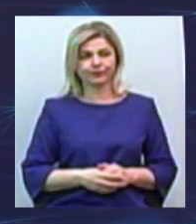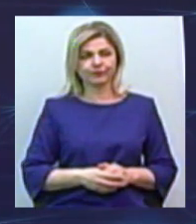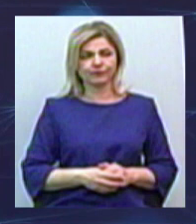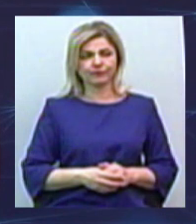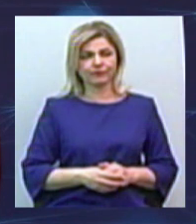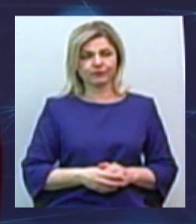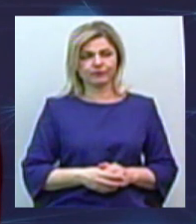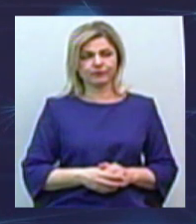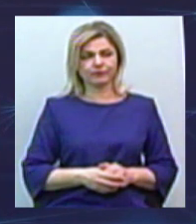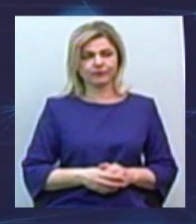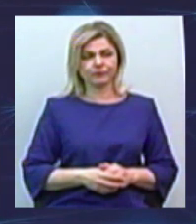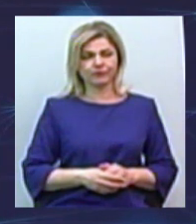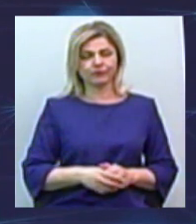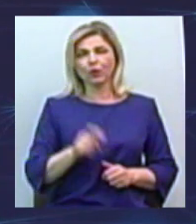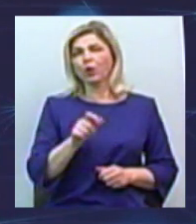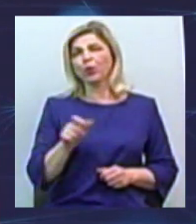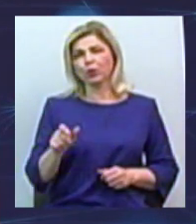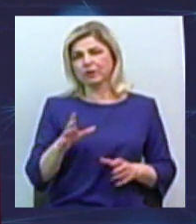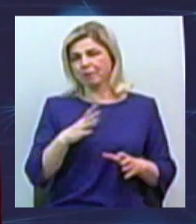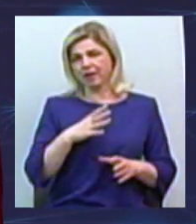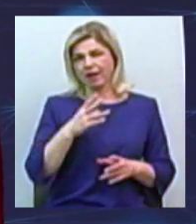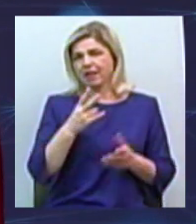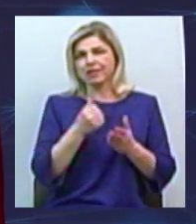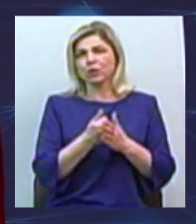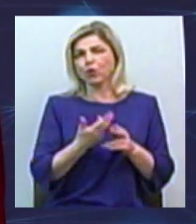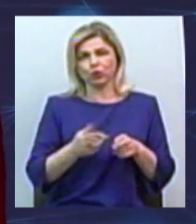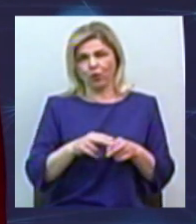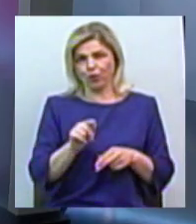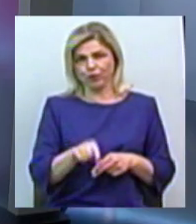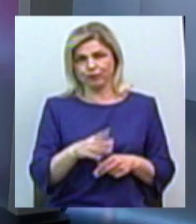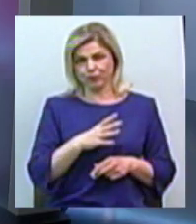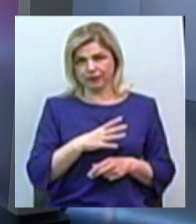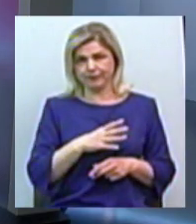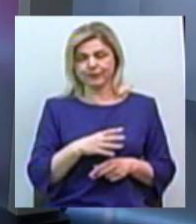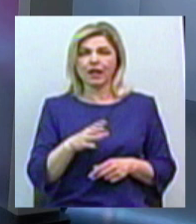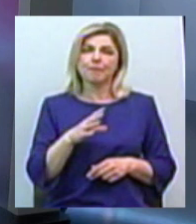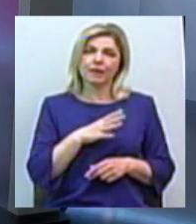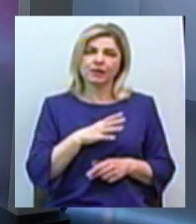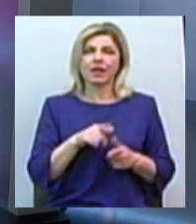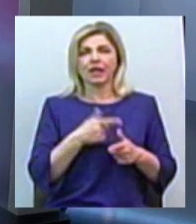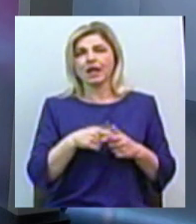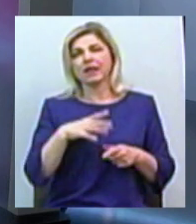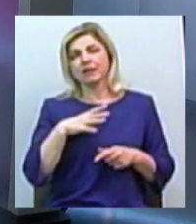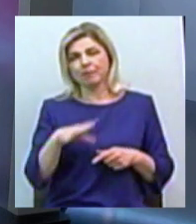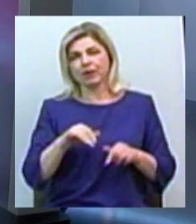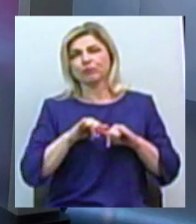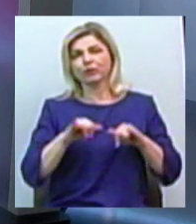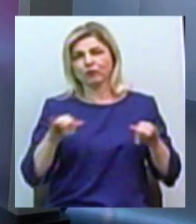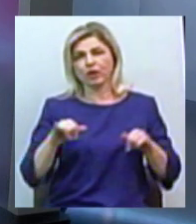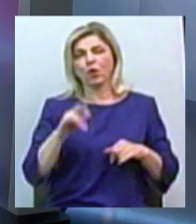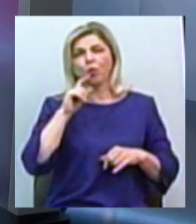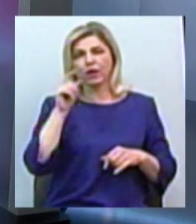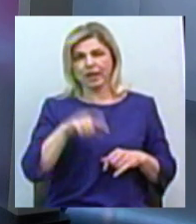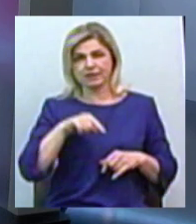Люди просто, ну їм не до того було. Ну, принаймні, наскільки були чи не були поширені саме проукраїнські настрої в той